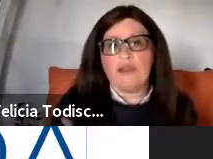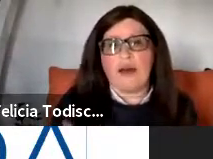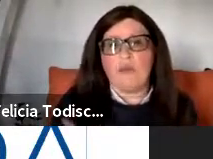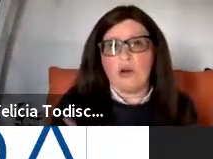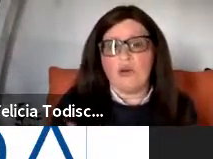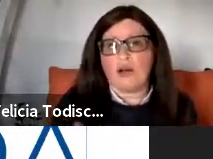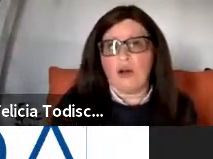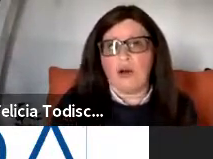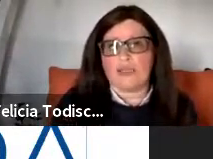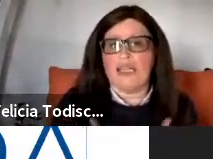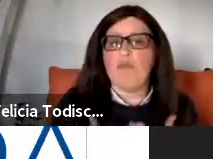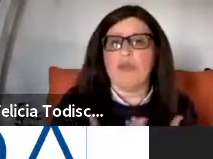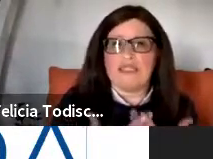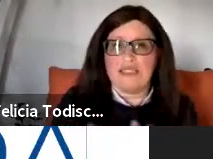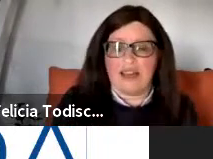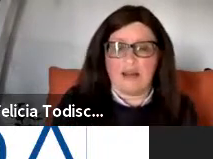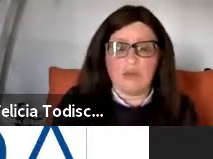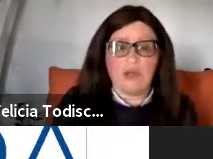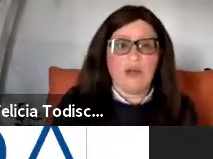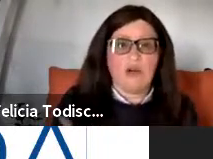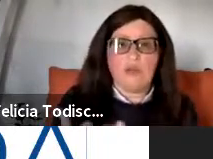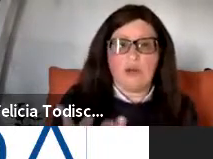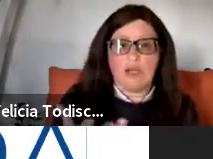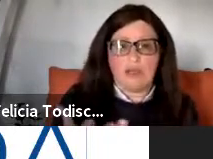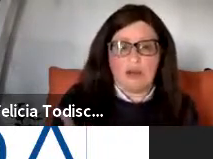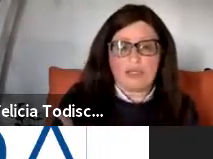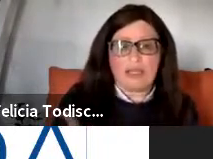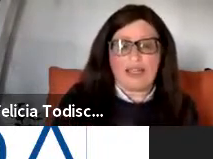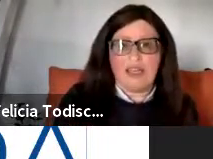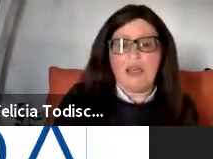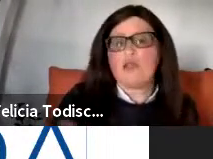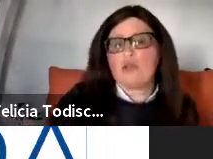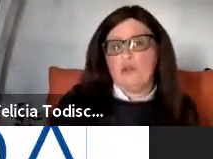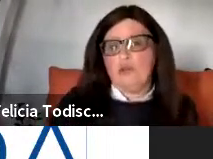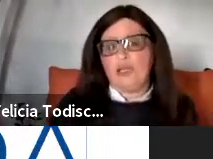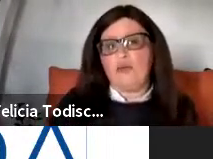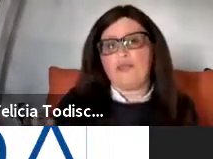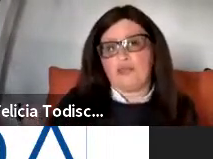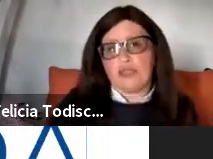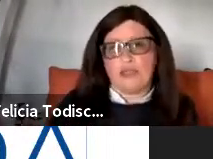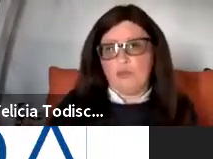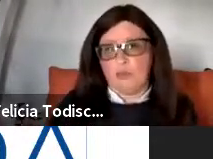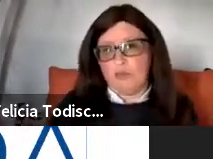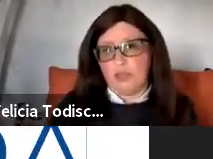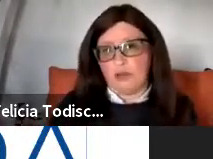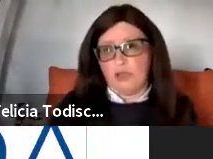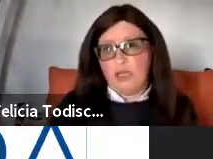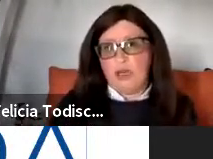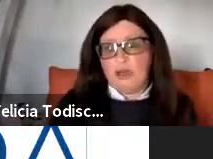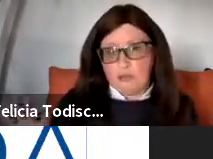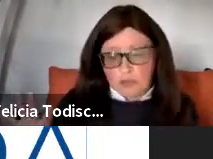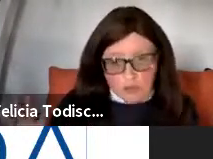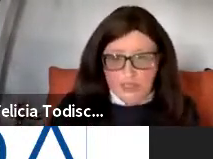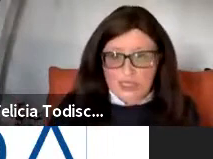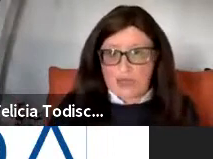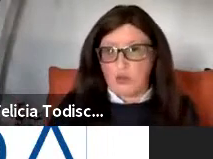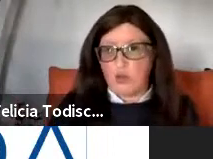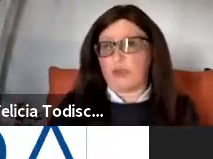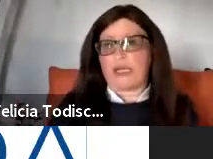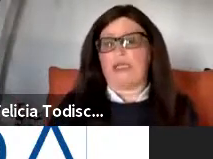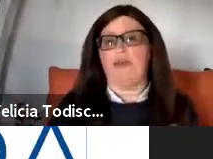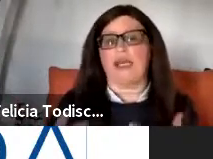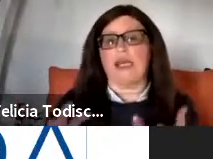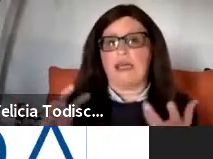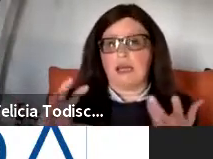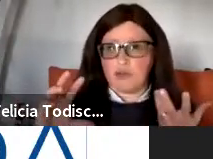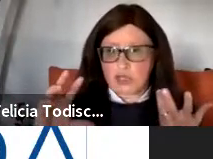noi progettiamo ancora cose, le pensiamo come qualcosa che esclude una fetta di pubblico. Lo facciamo